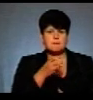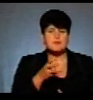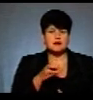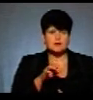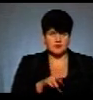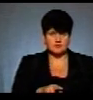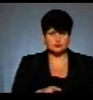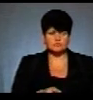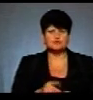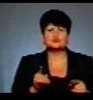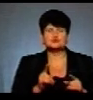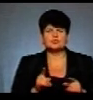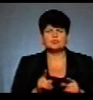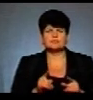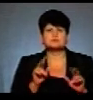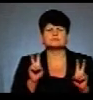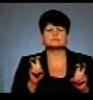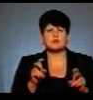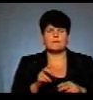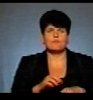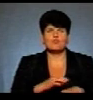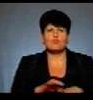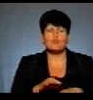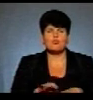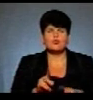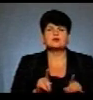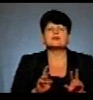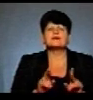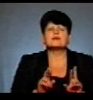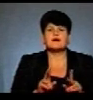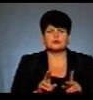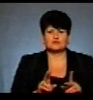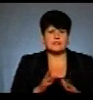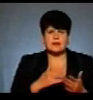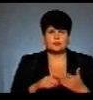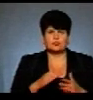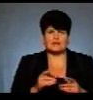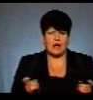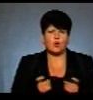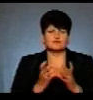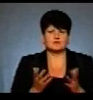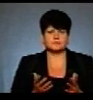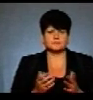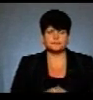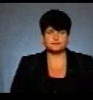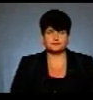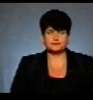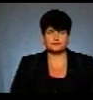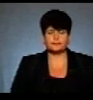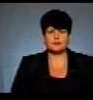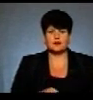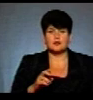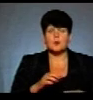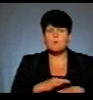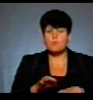перейдемо до самого явища булінгу і як його ідентифікувати і не сплутати з конфліктом. Ну,